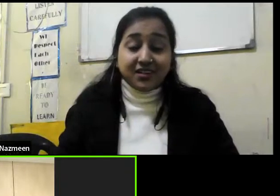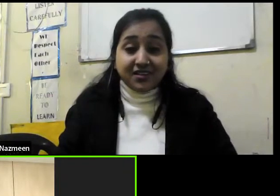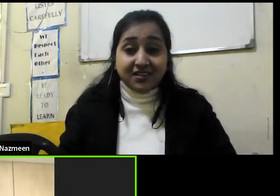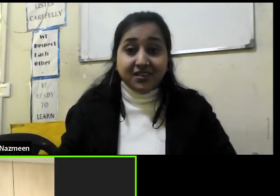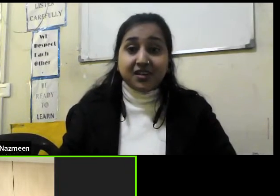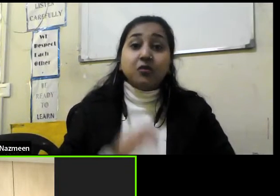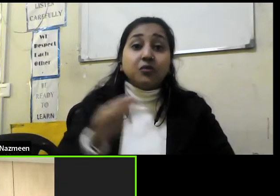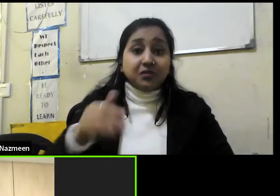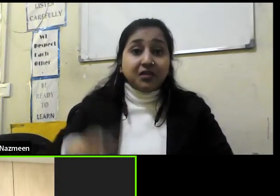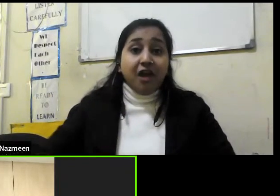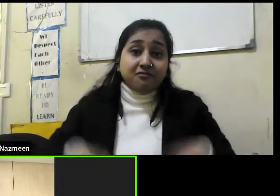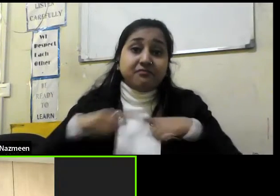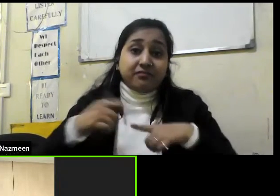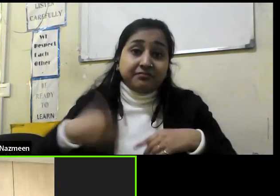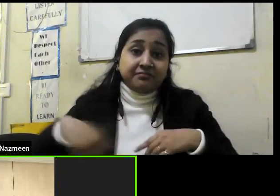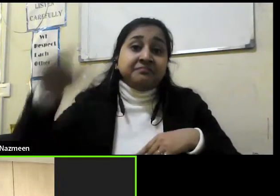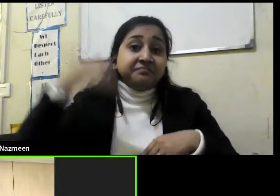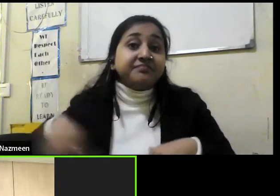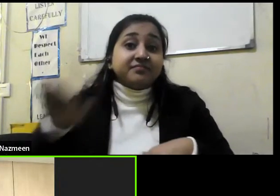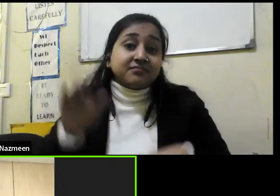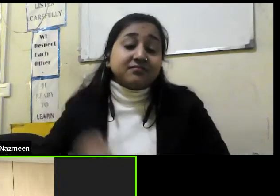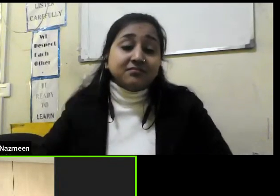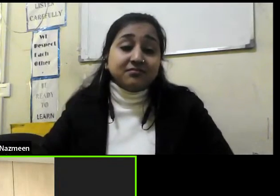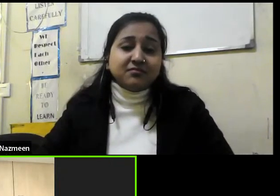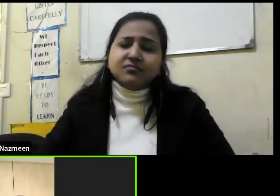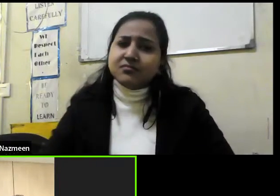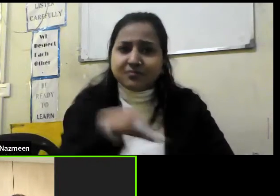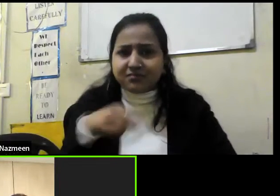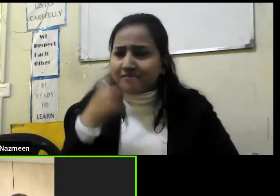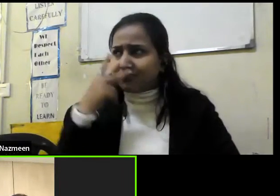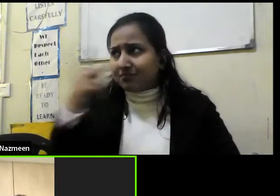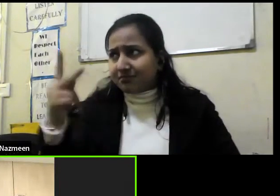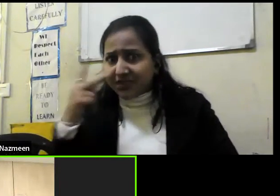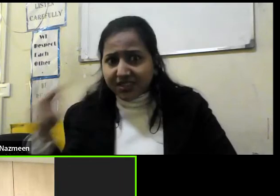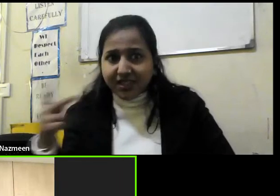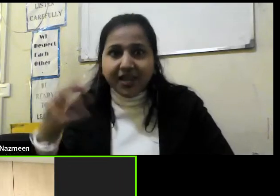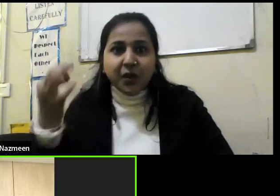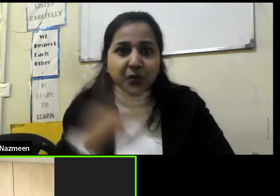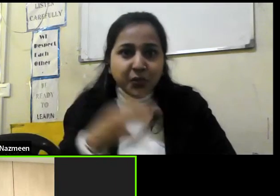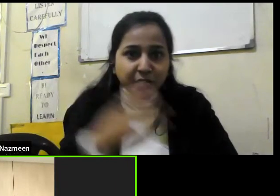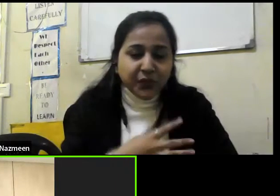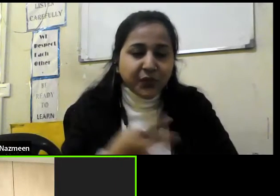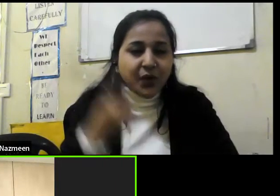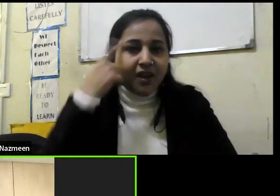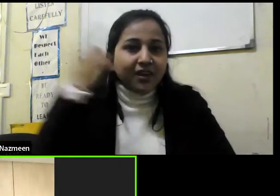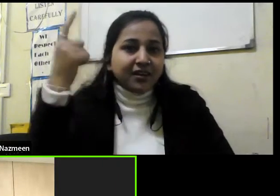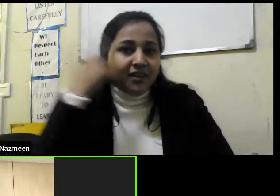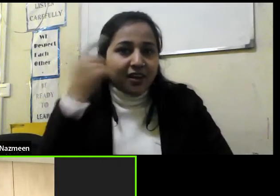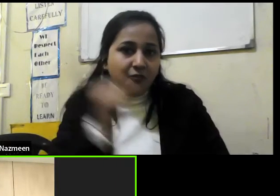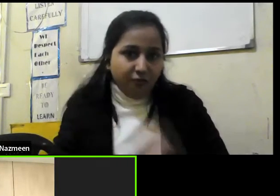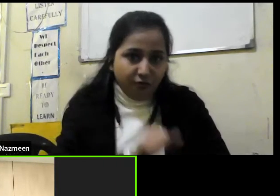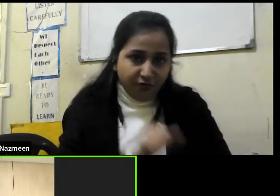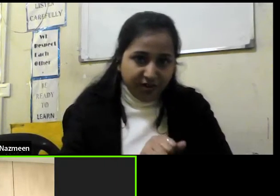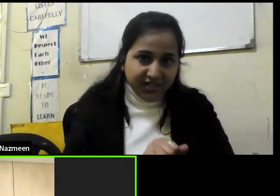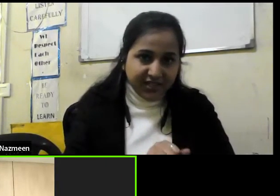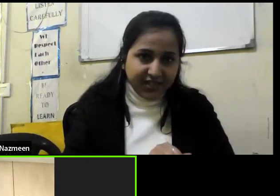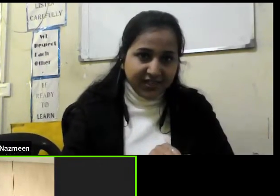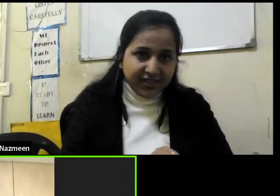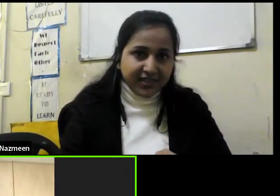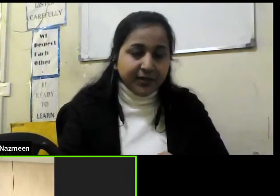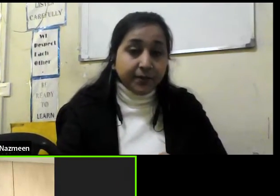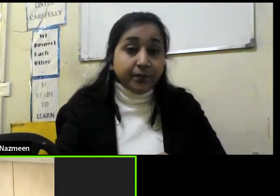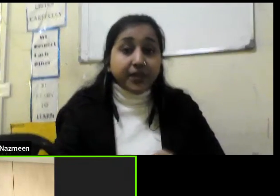life. तो इस सब को देखते हुए हमने बहुत सारे इनिशिएटिव लिए हैं, और हम ये पावर